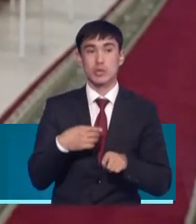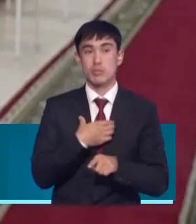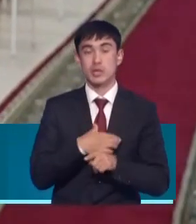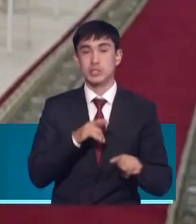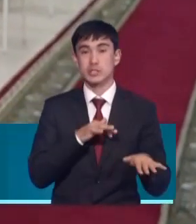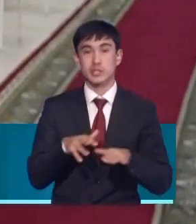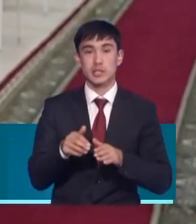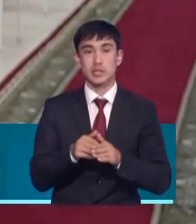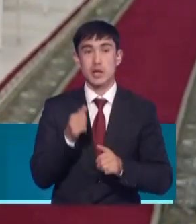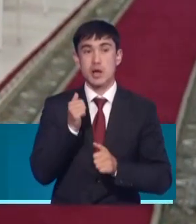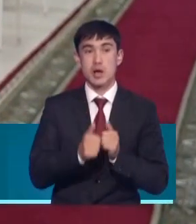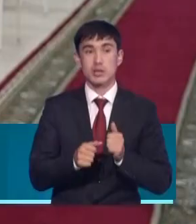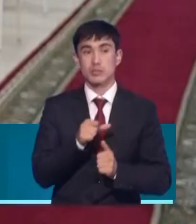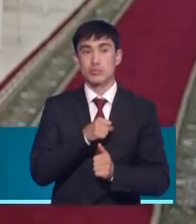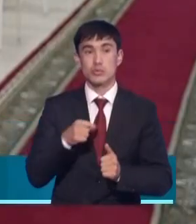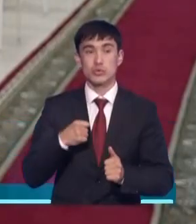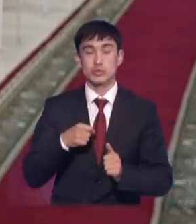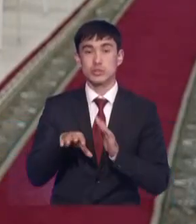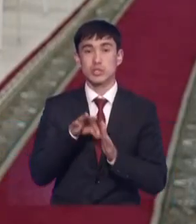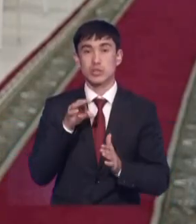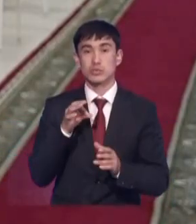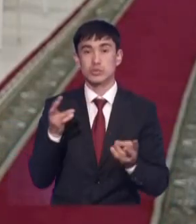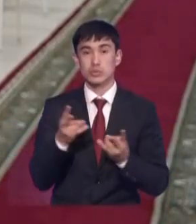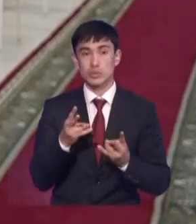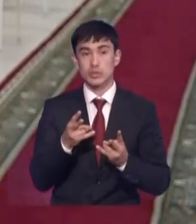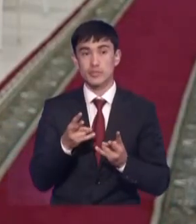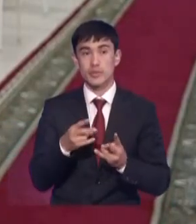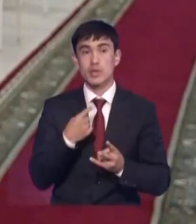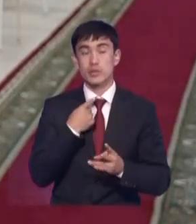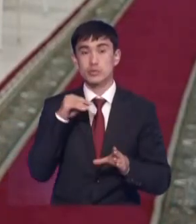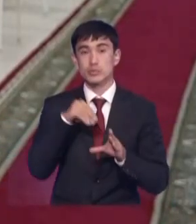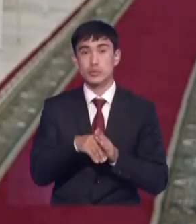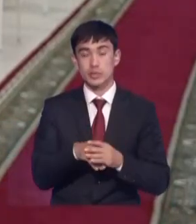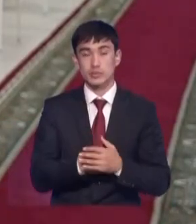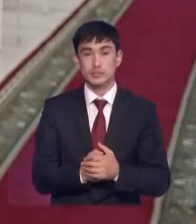шарада әркім өз таңдауын жасау керек, дауыс беру керек.